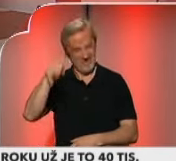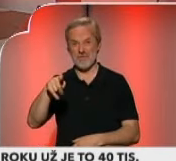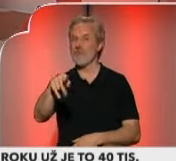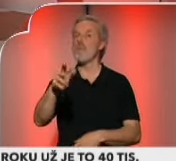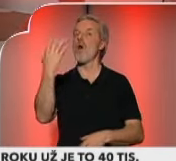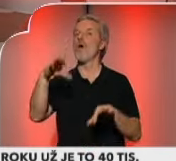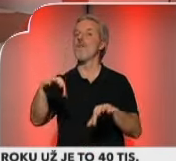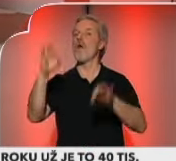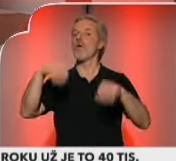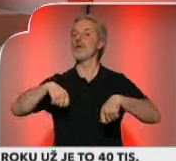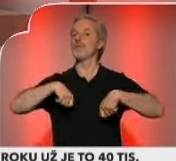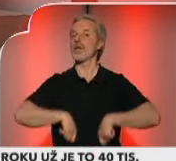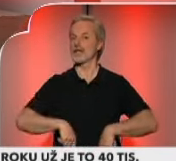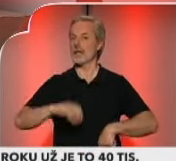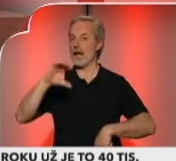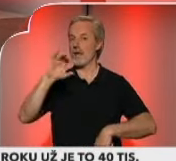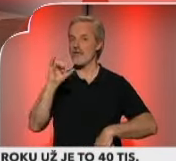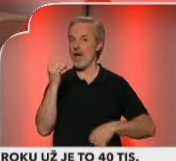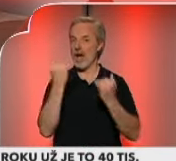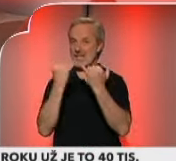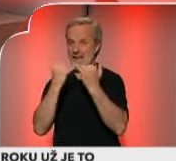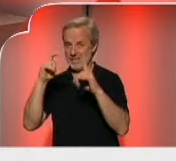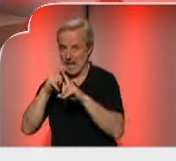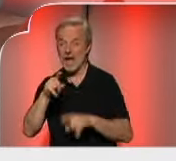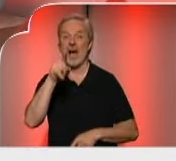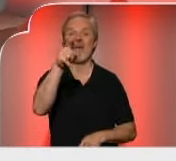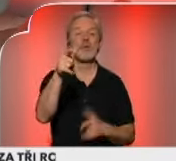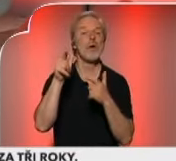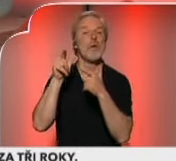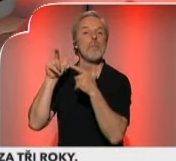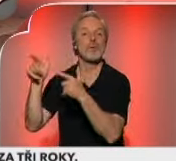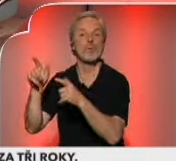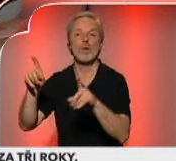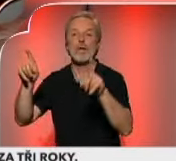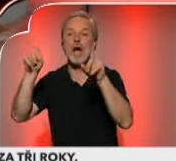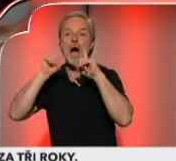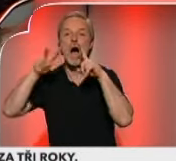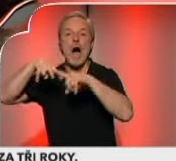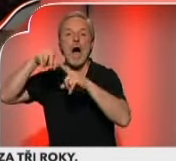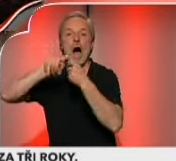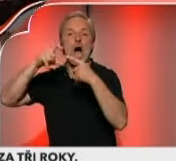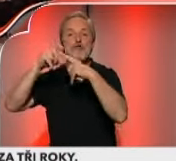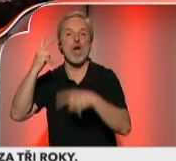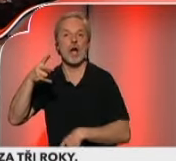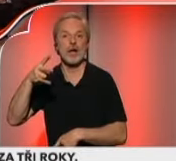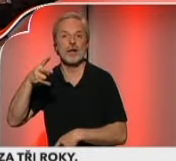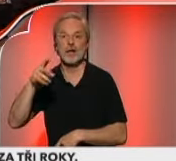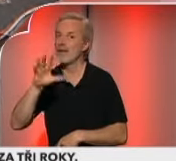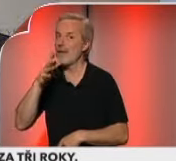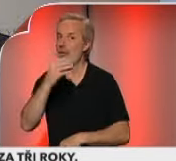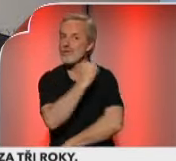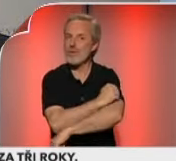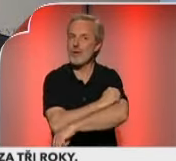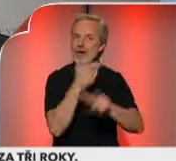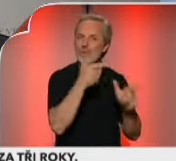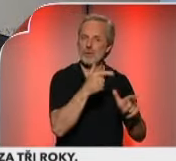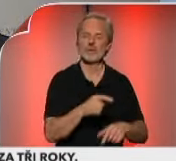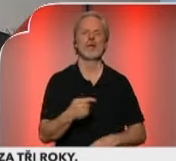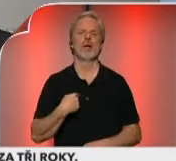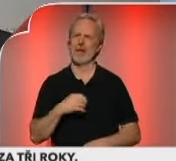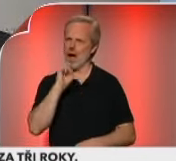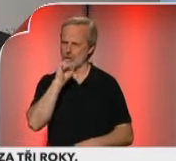demokracie před rokem podporoval jeho protikandidáta nynějšího místopředsedu Michala Haška já vám to řeknu velmi otevřeně